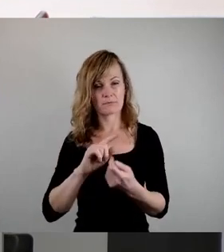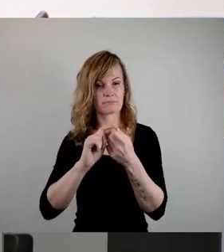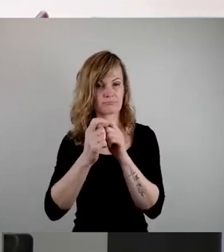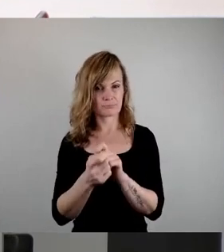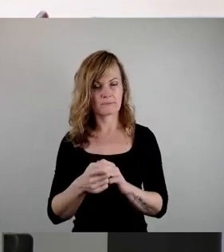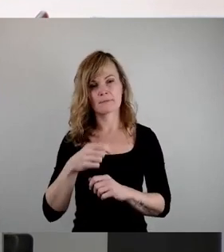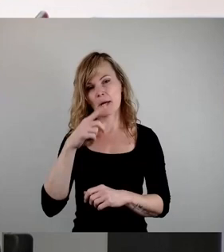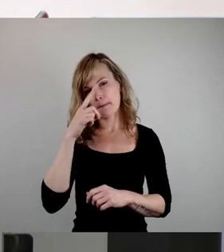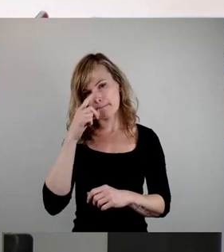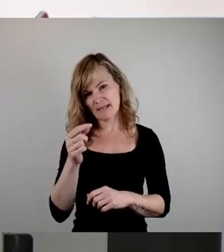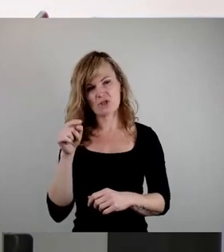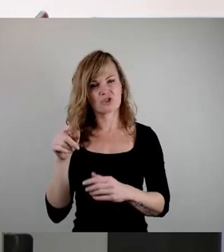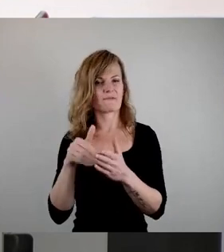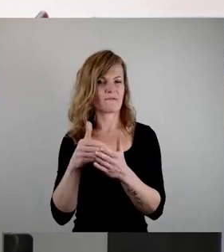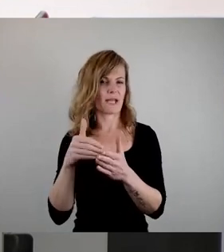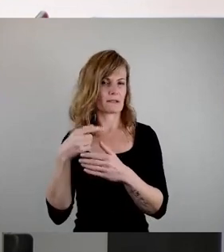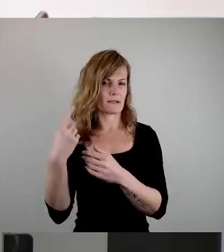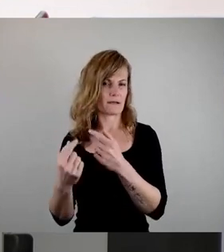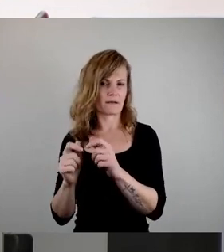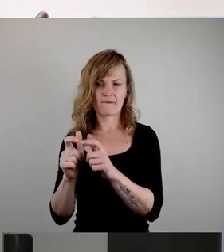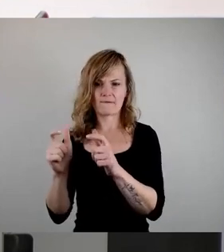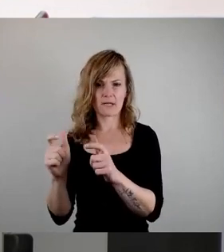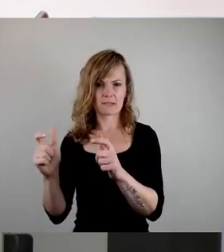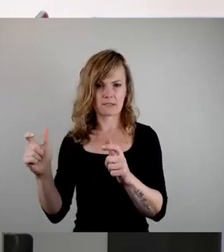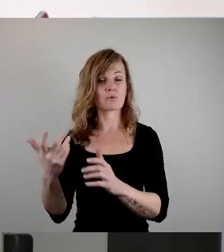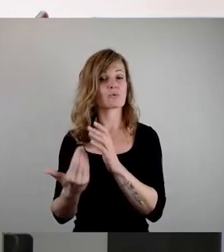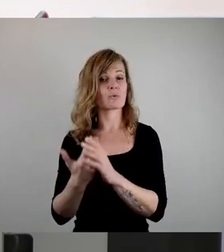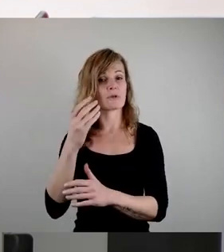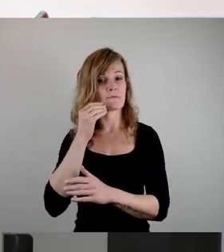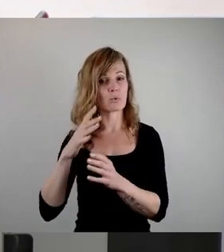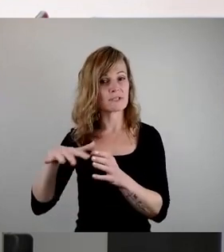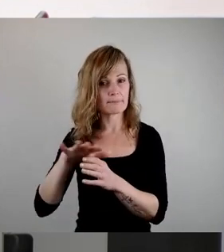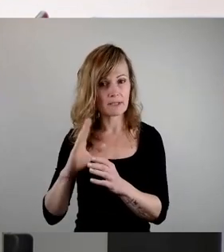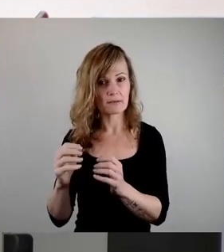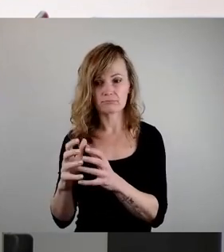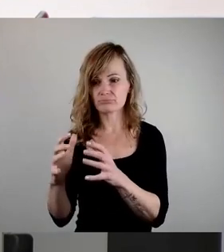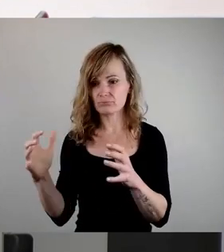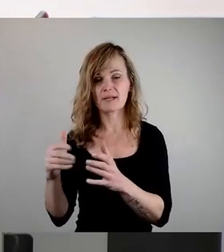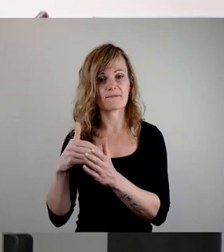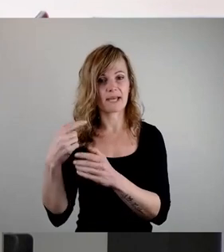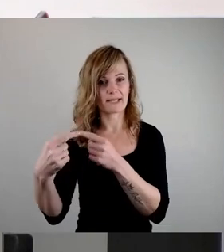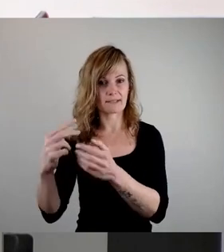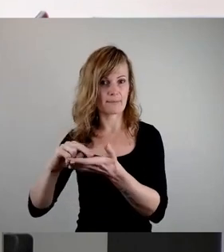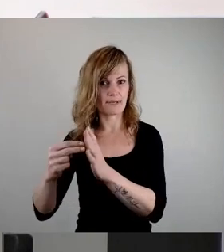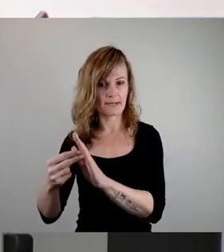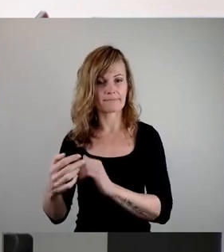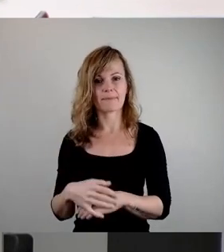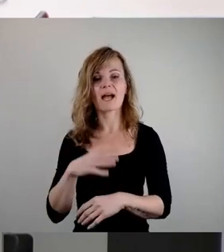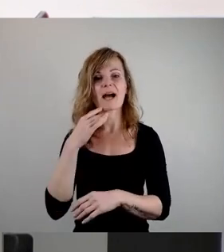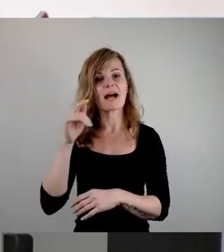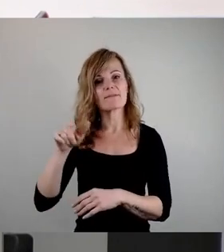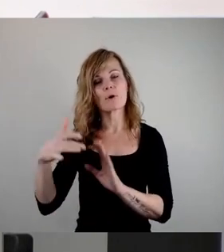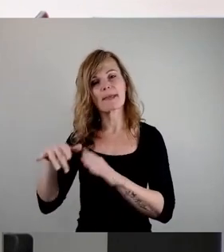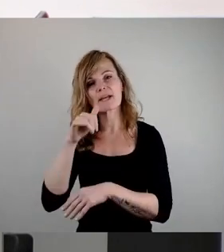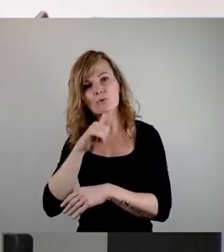weiter gewachsen, neue Wohngebiete sind entstanden und weitere sind geplant. Die Einwohner wurden jünger, umweltbewusster. Es werden